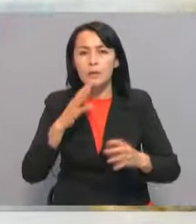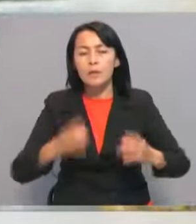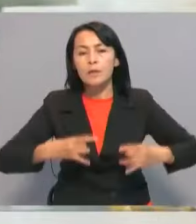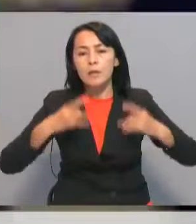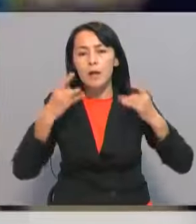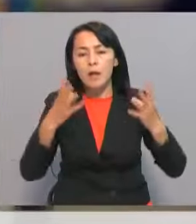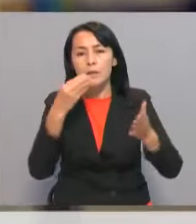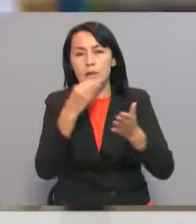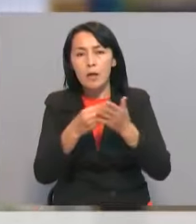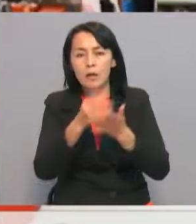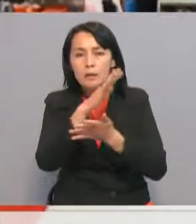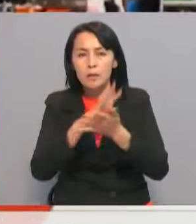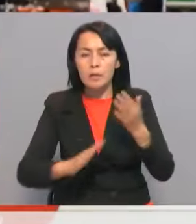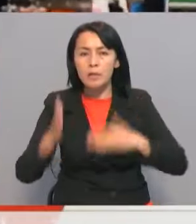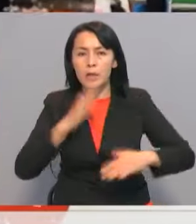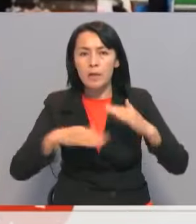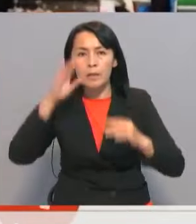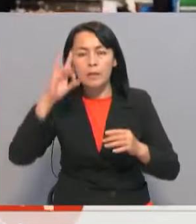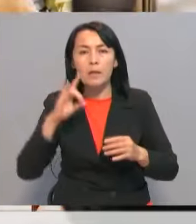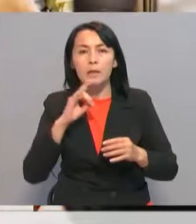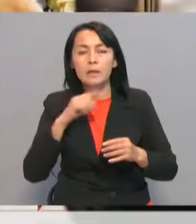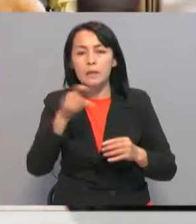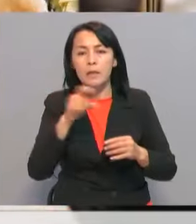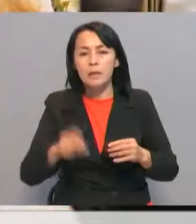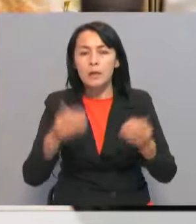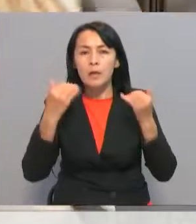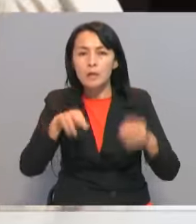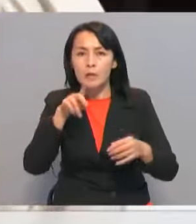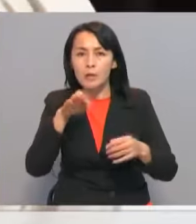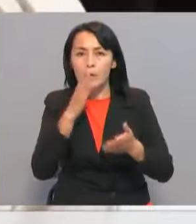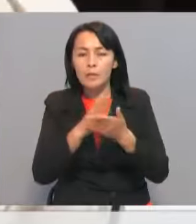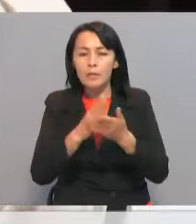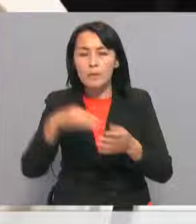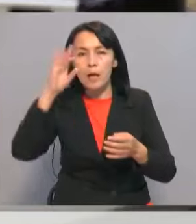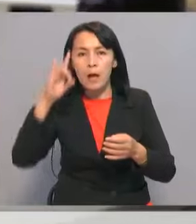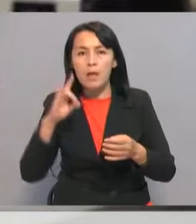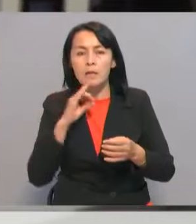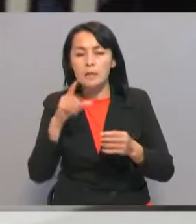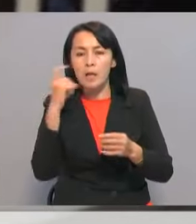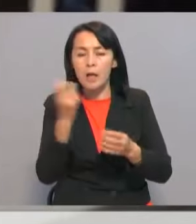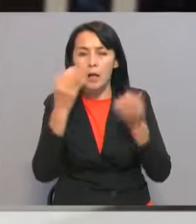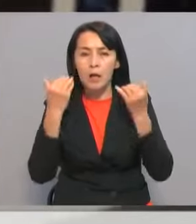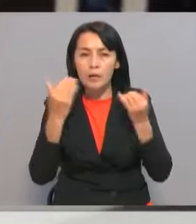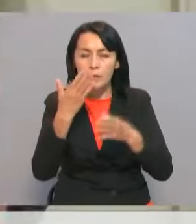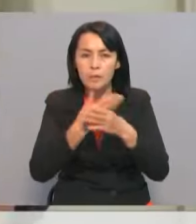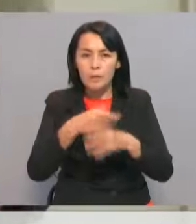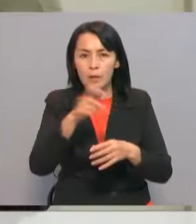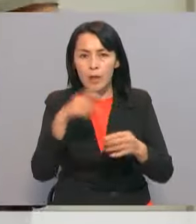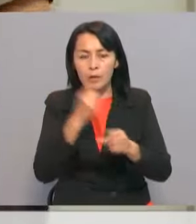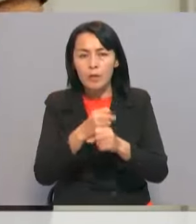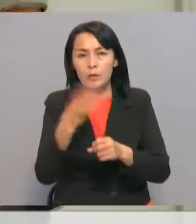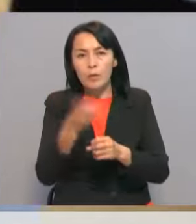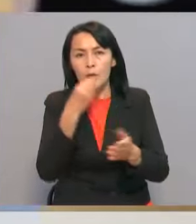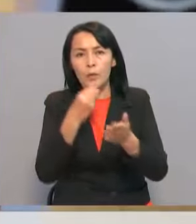праздник выгодных покупок продолжает радовать казахстанцев. Каспижма уже стала настоящим феноменом казахстанской экономики. Она помогает людям делать